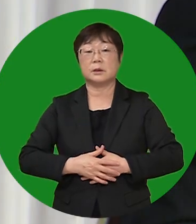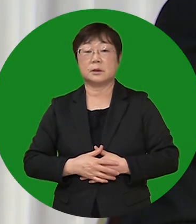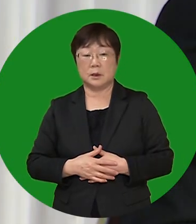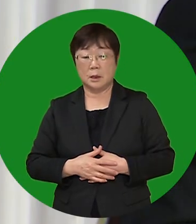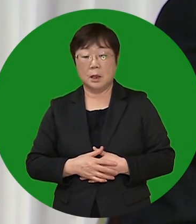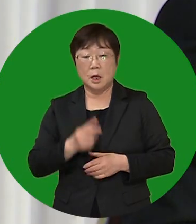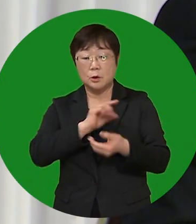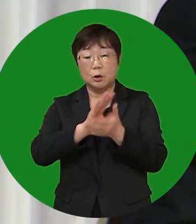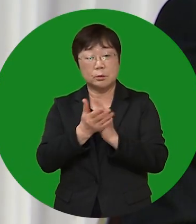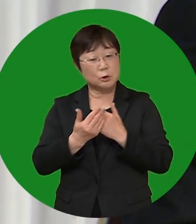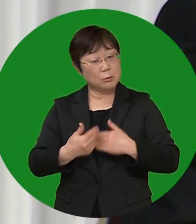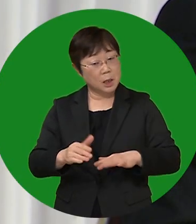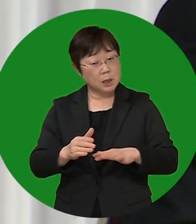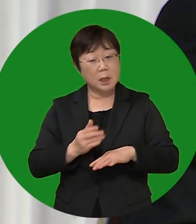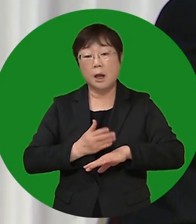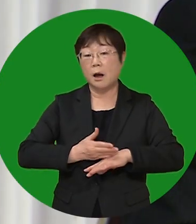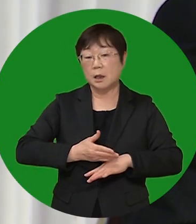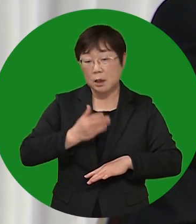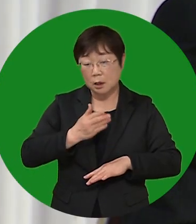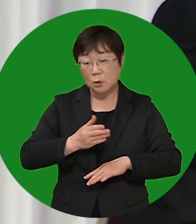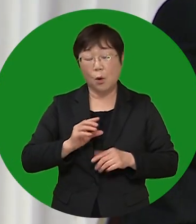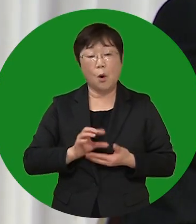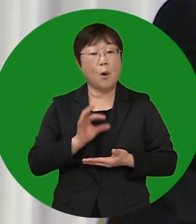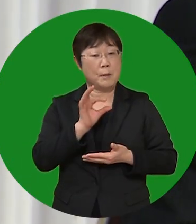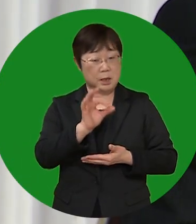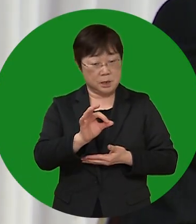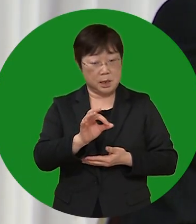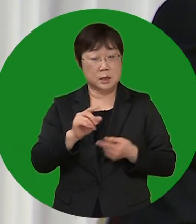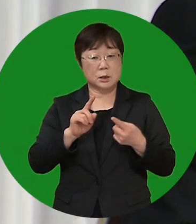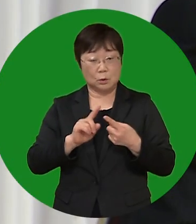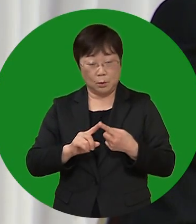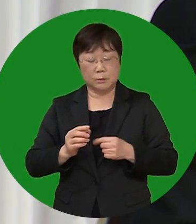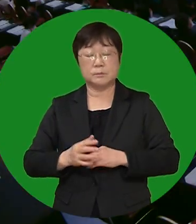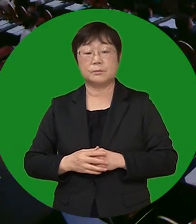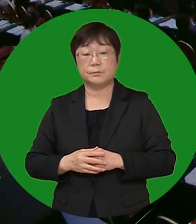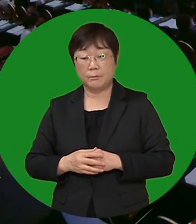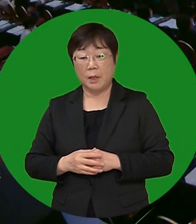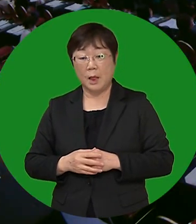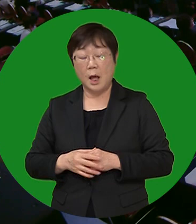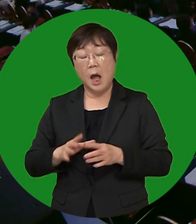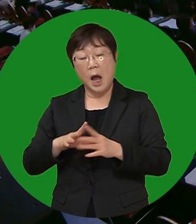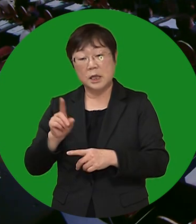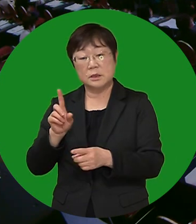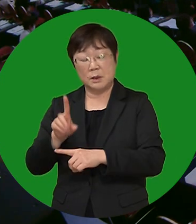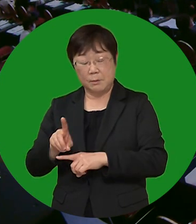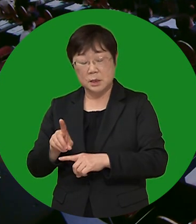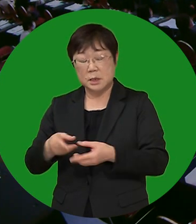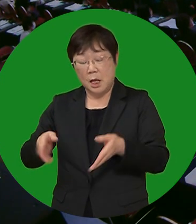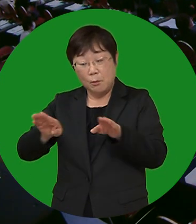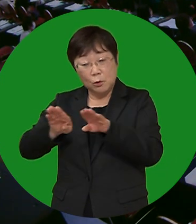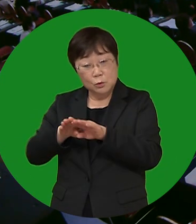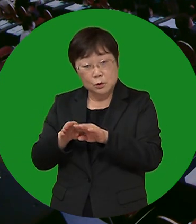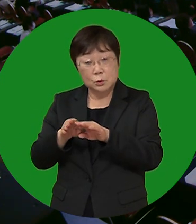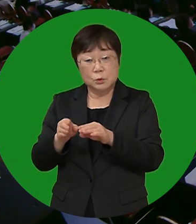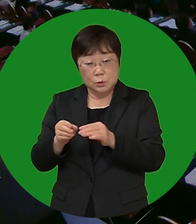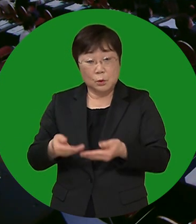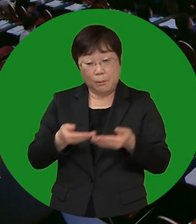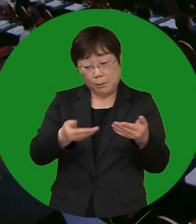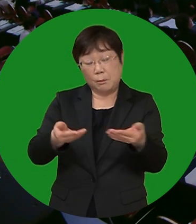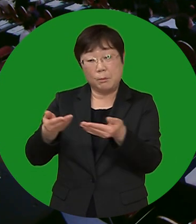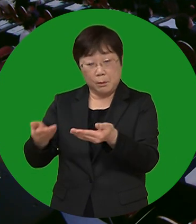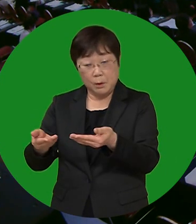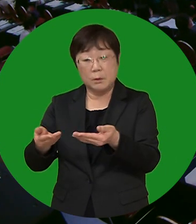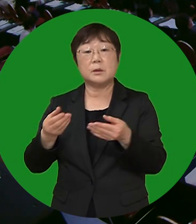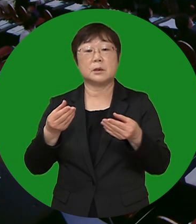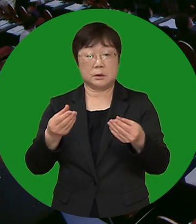ね徳島県に生まれてきてくれてありがとうというメッセージを頭ともにですね初めましてボックスというのを描いいただいた